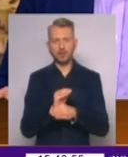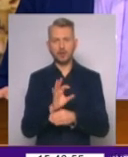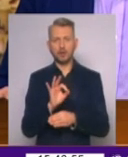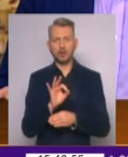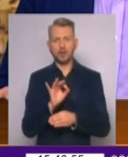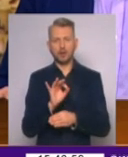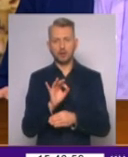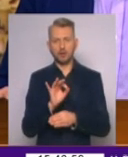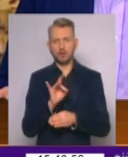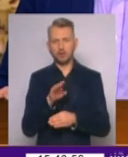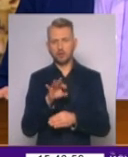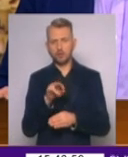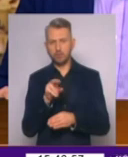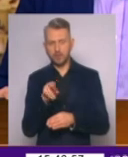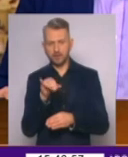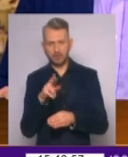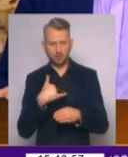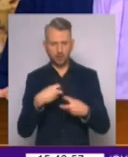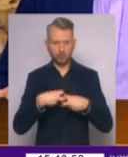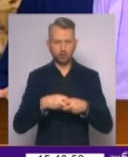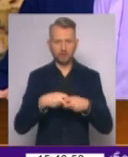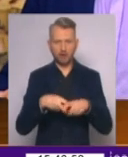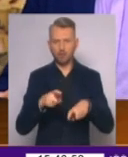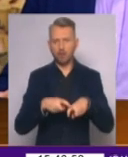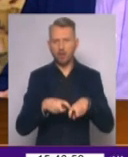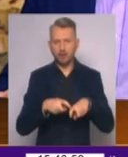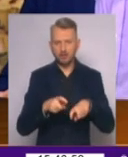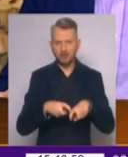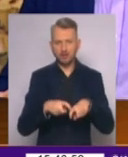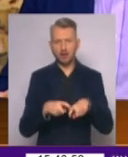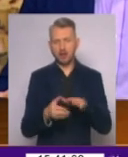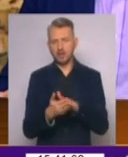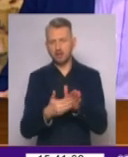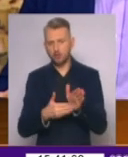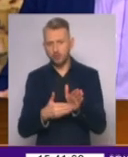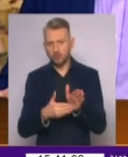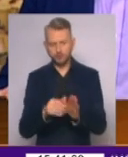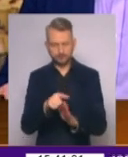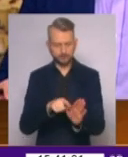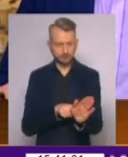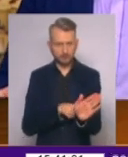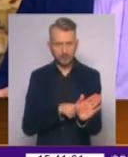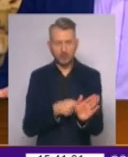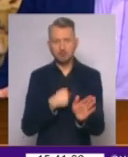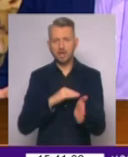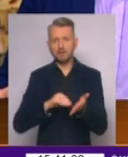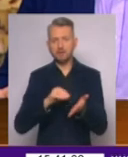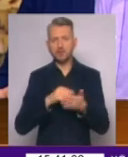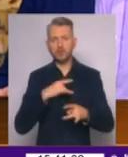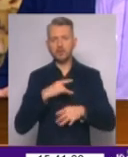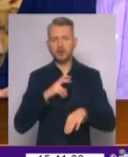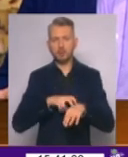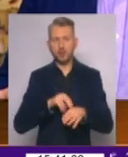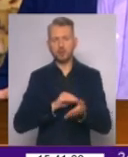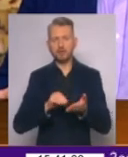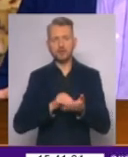в ортопедическом плане артрозы суставов коленных, голеностопных. И мне выписывают невропатологи, лечение